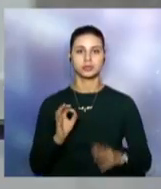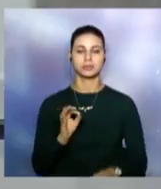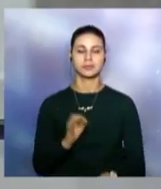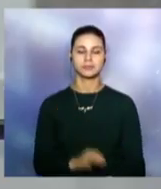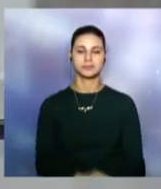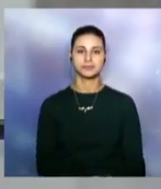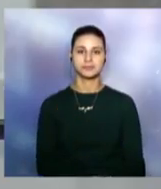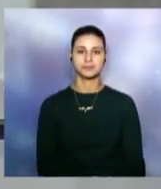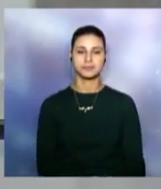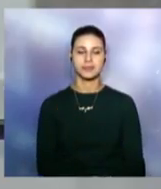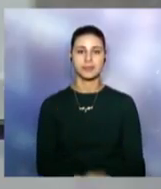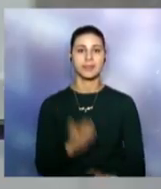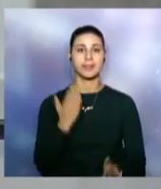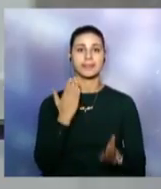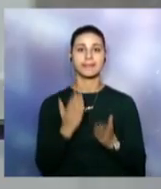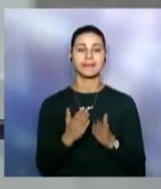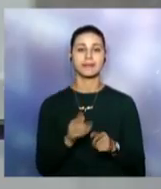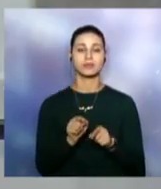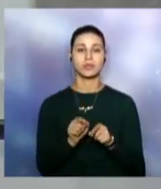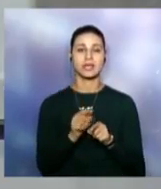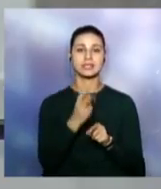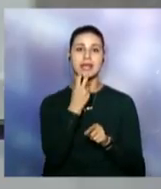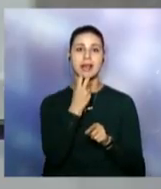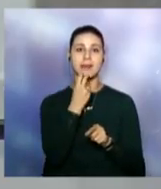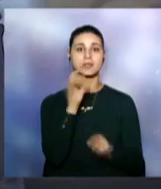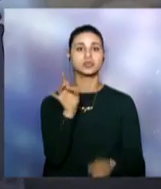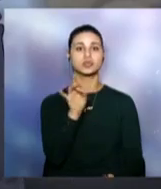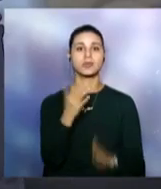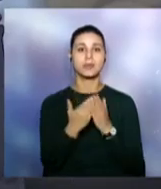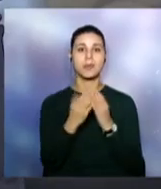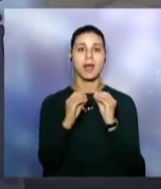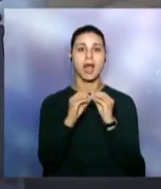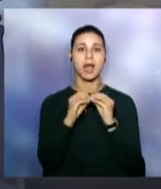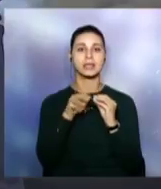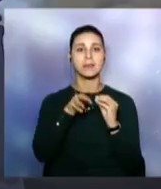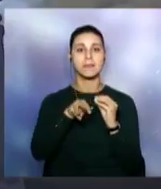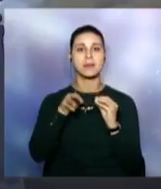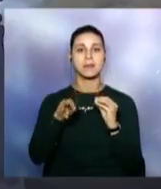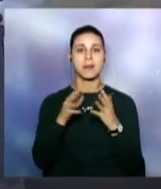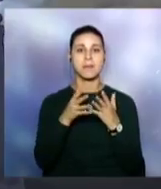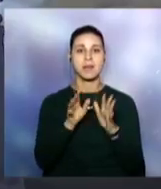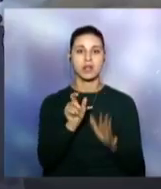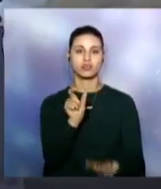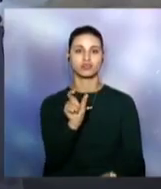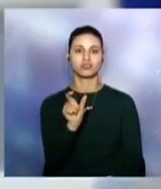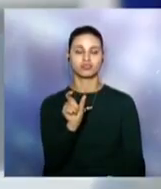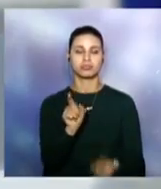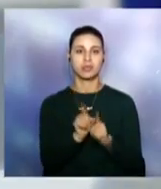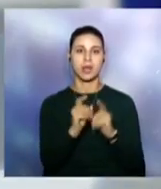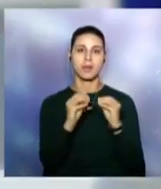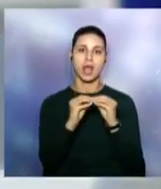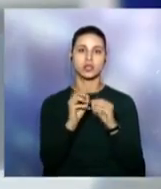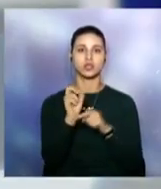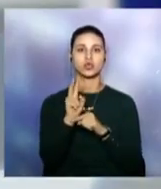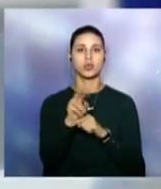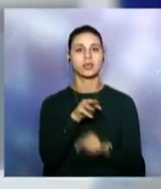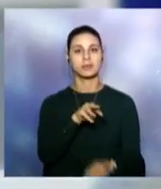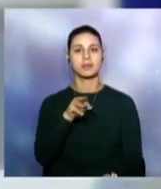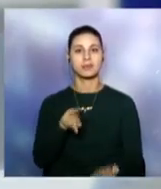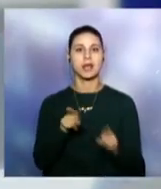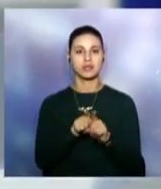თუკი აღნიშნული ელემენტის ზომა არის სადღაც 10 მმ-ზე მეტი. დიახ. 10-12 მმ-ზე მეტი